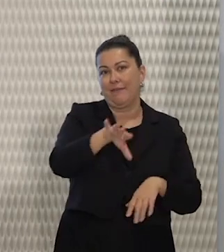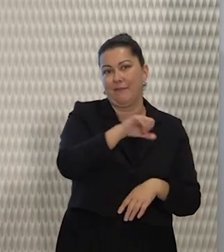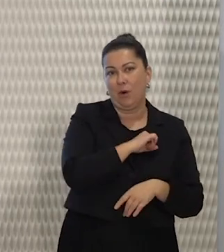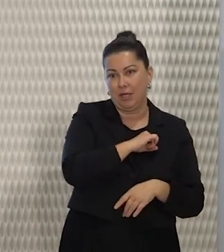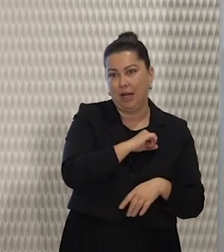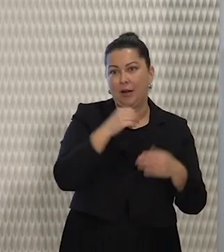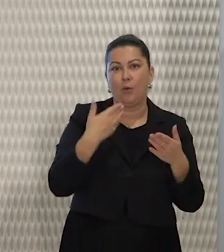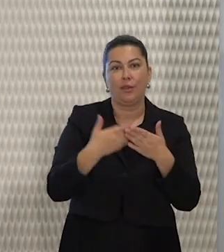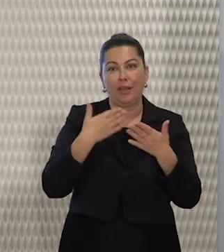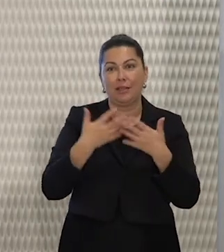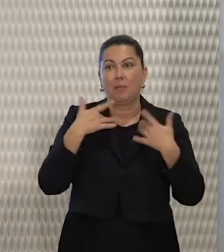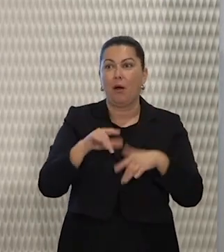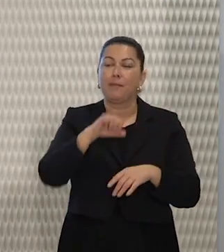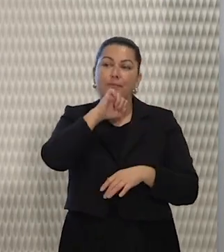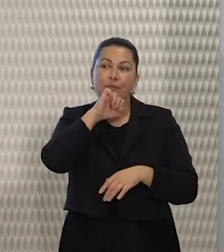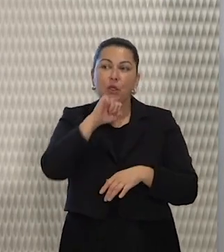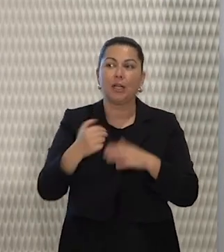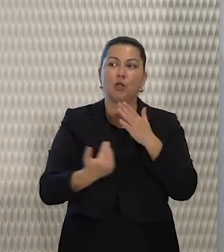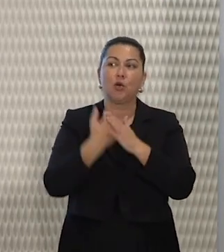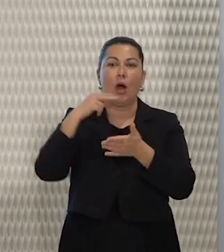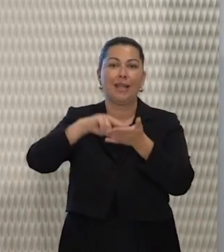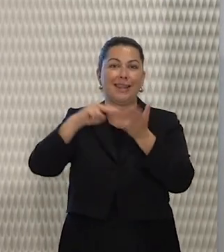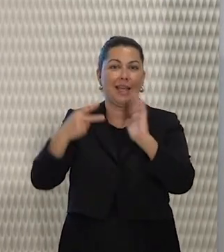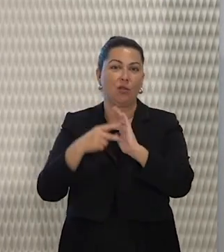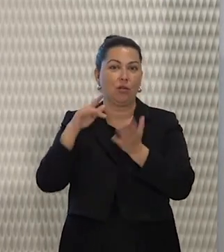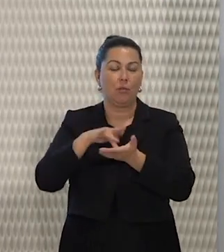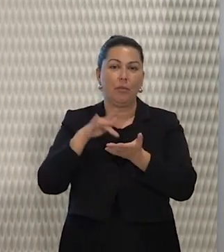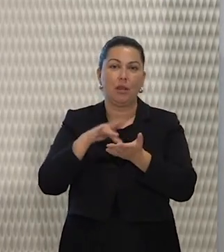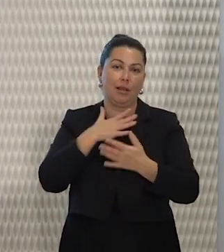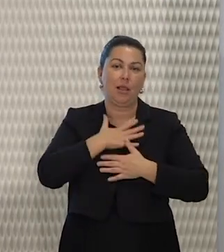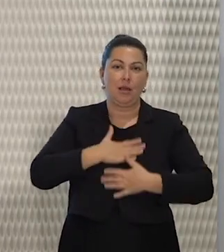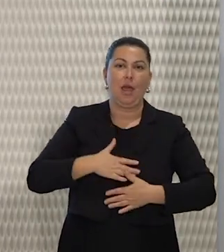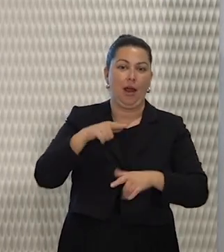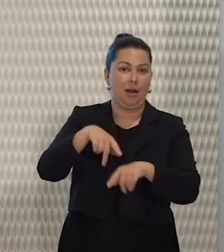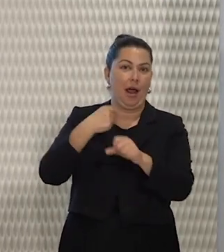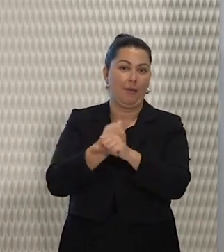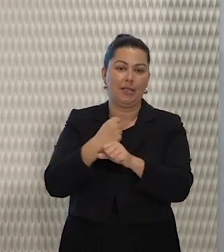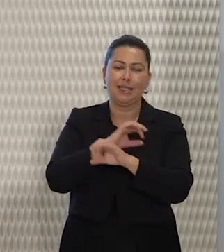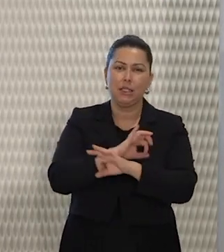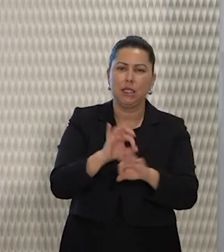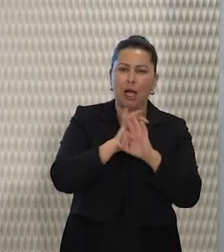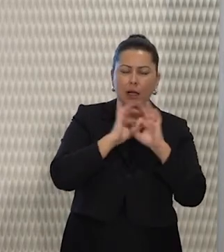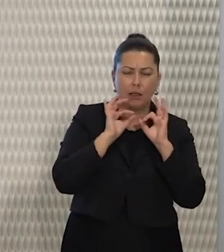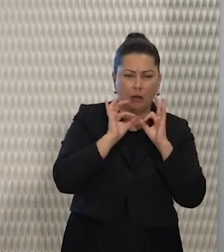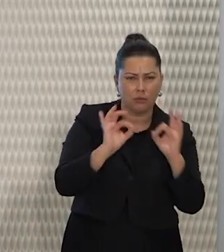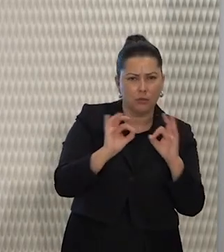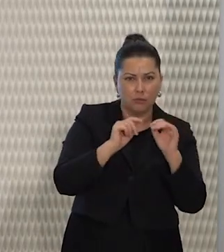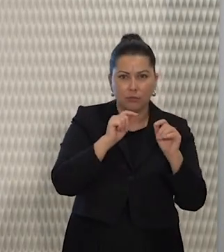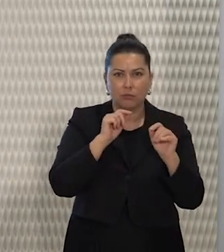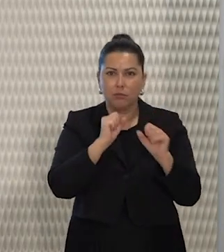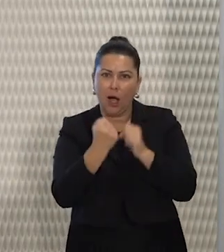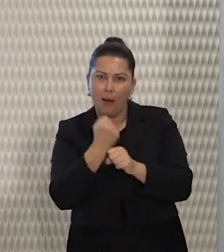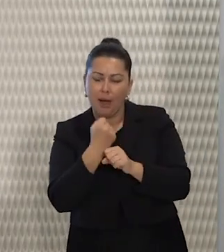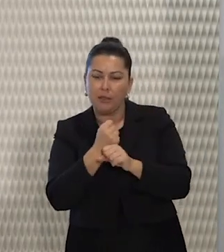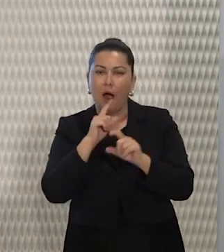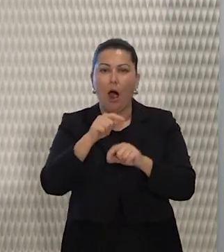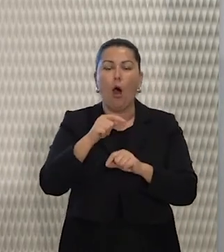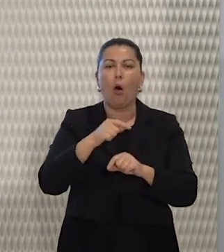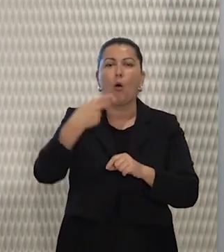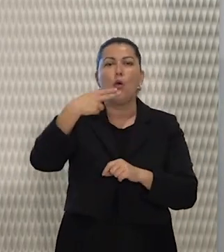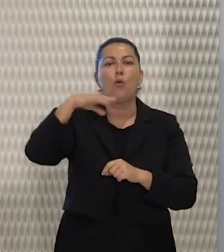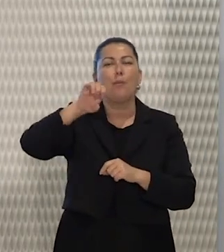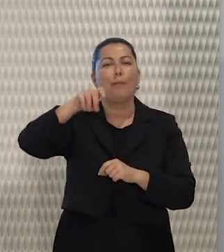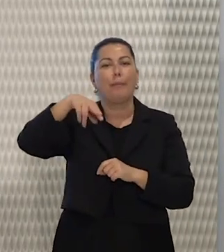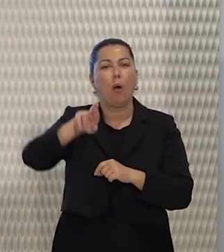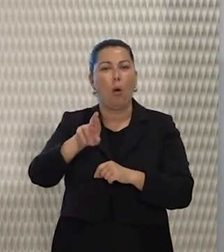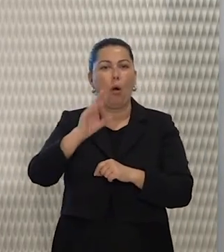Dadurch hat man eine Affinität zu neuen technologischen Mitteln. Man ist sehr beharrlich, ist teilweise im Hyperfokus, also man kann